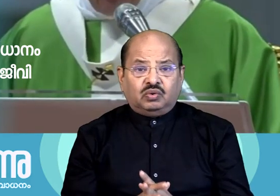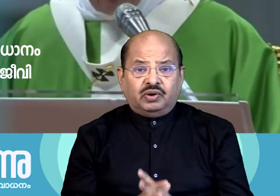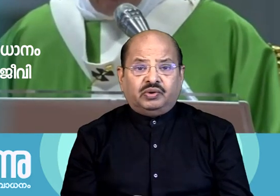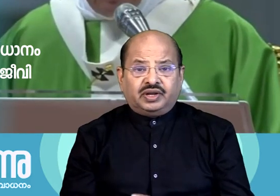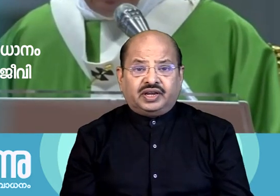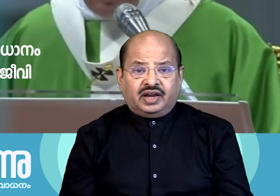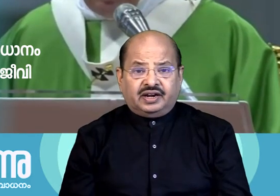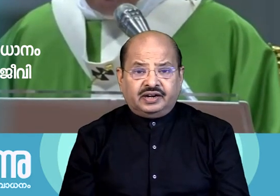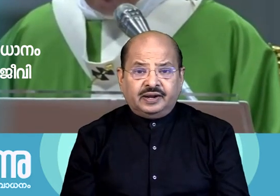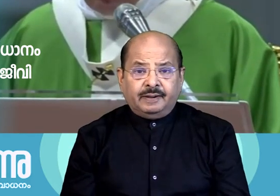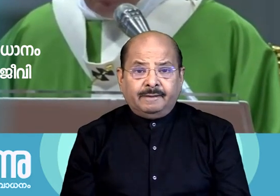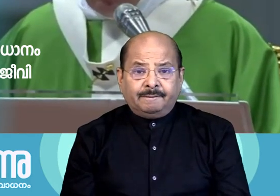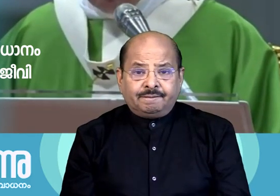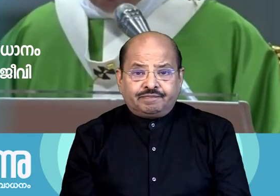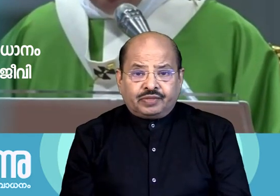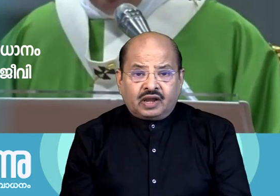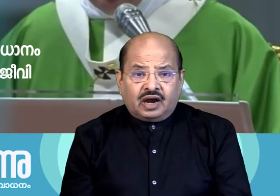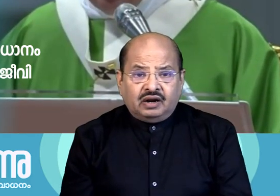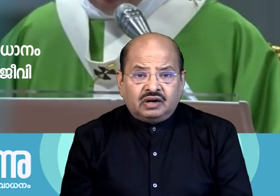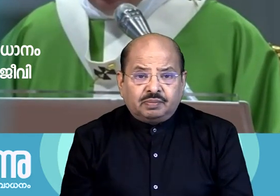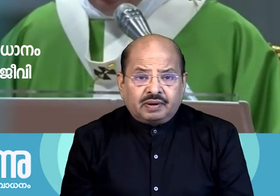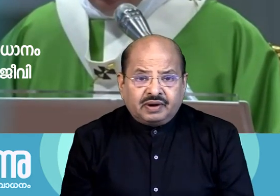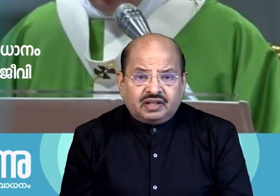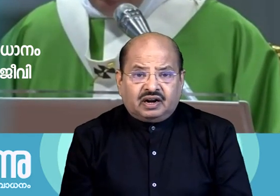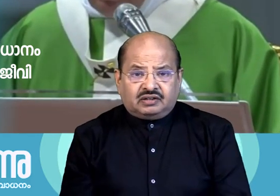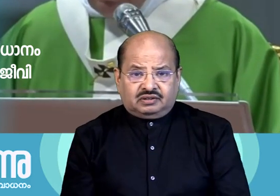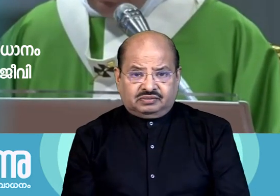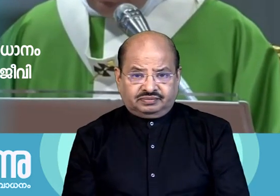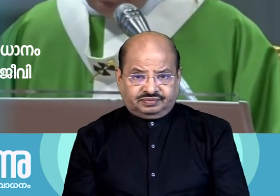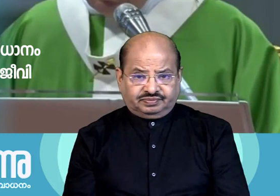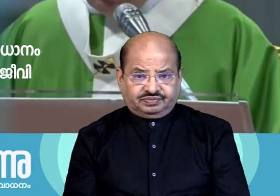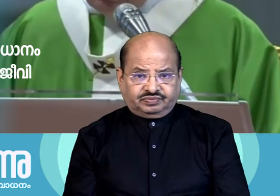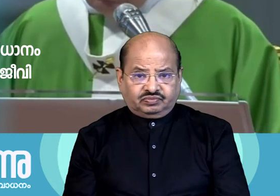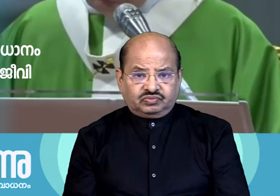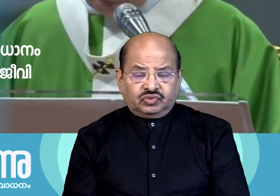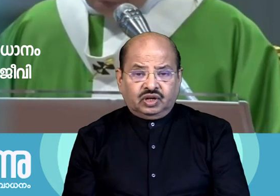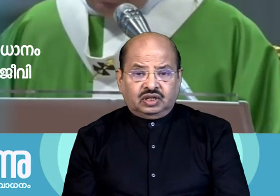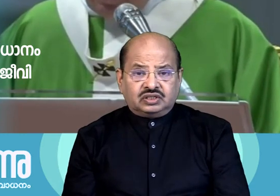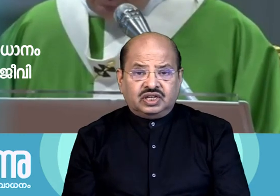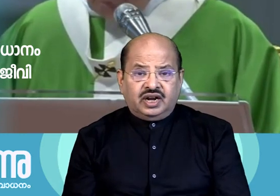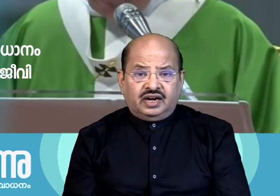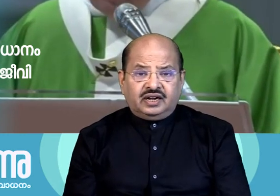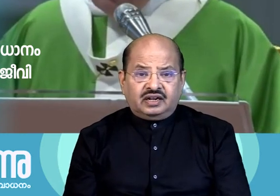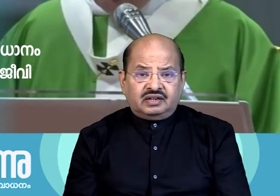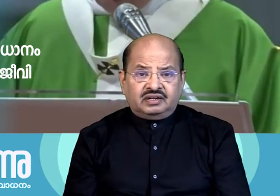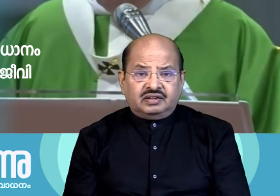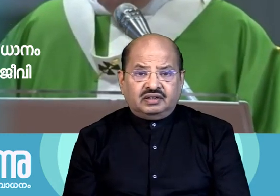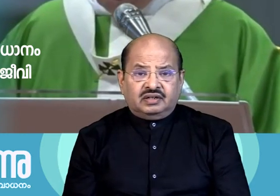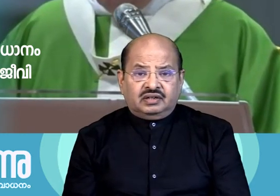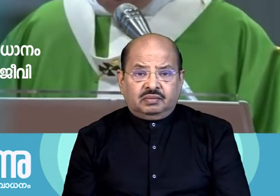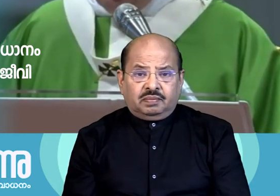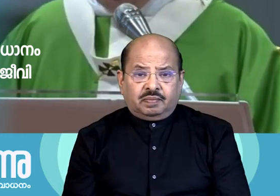ബഹുവചനത്തിൽ ഉപയോഗിക്കാൻ ആളുകൾ പ്രവണത കാട്ടുന്നു. സിനഡ്